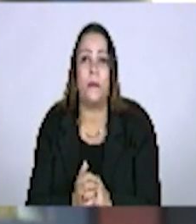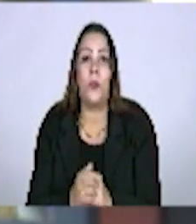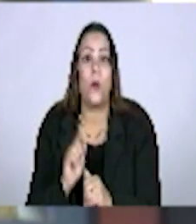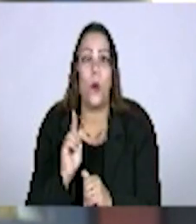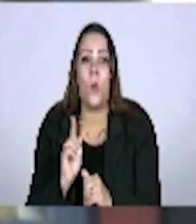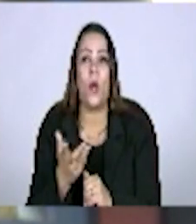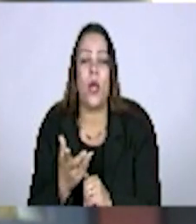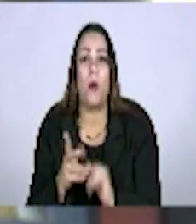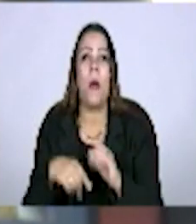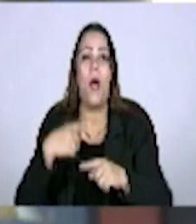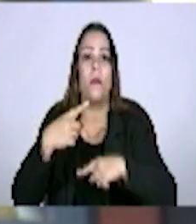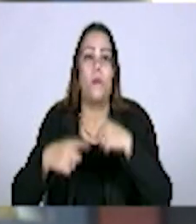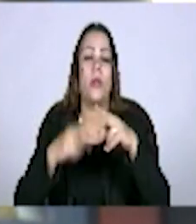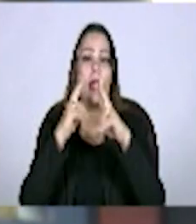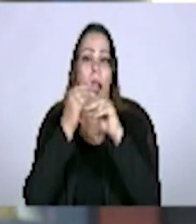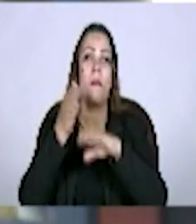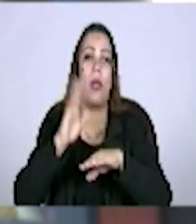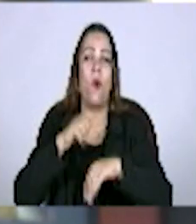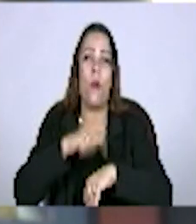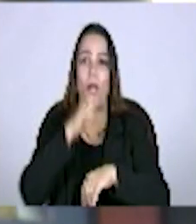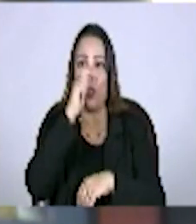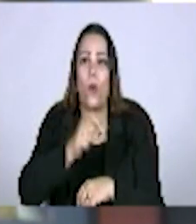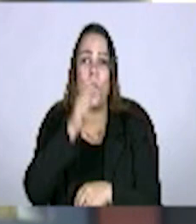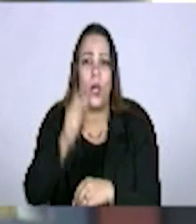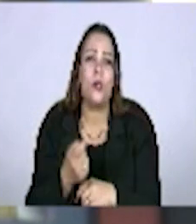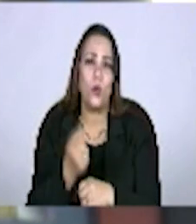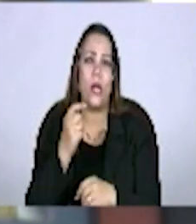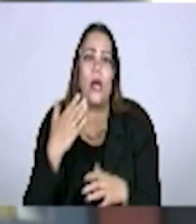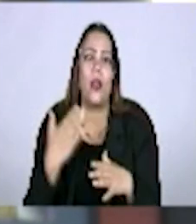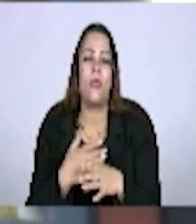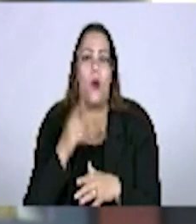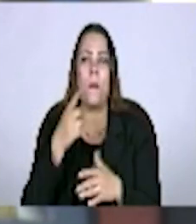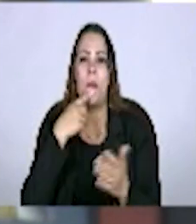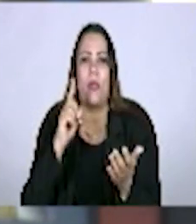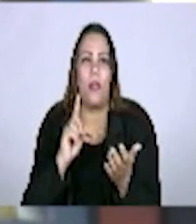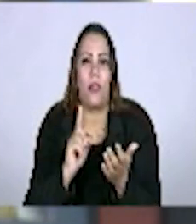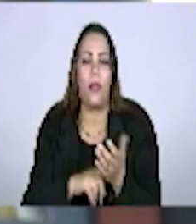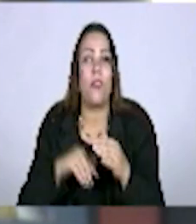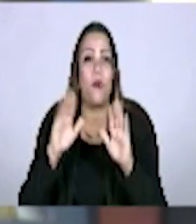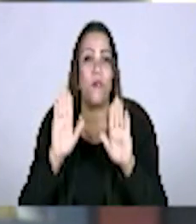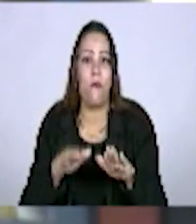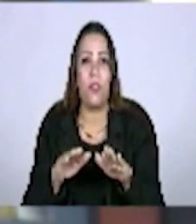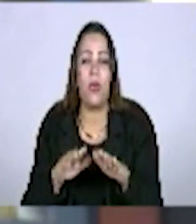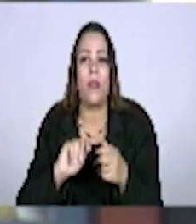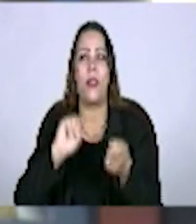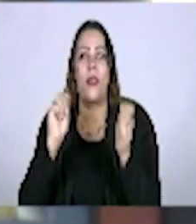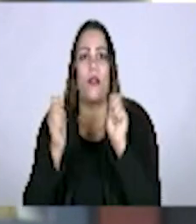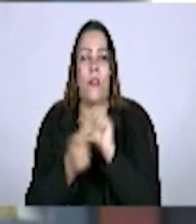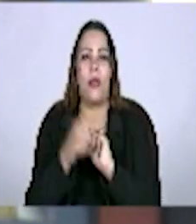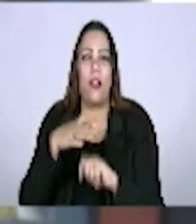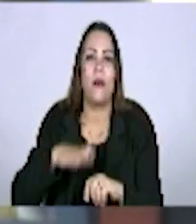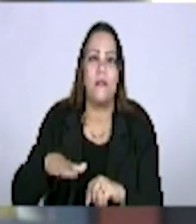وهيم تد الحديث عنه لفتره اطول شويه لانه بالتاكيد سيكون هناك تغييرات على